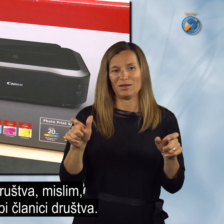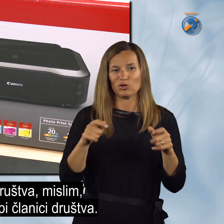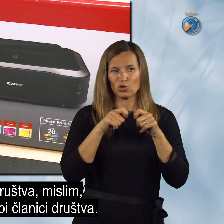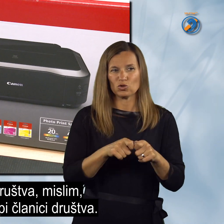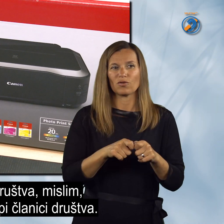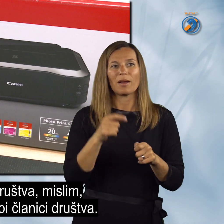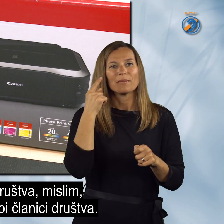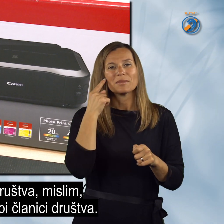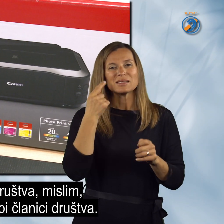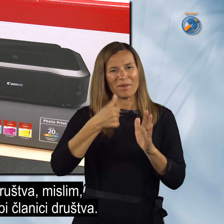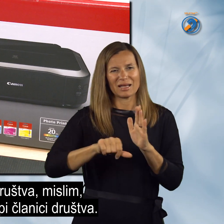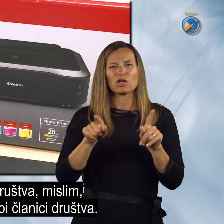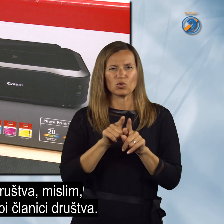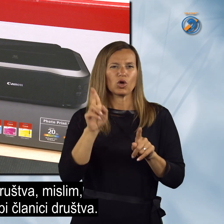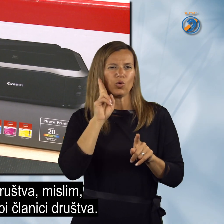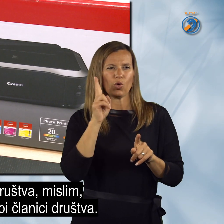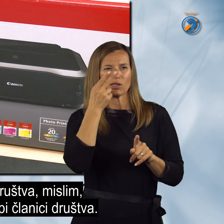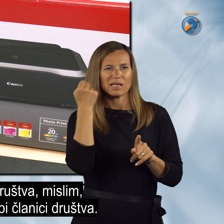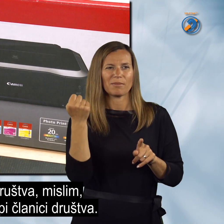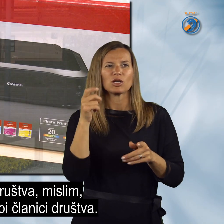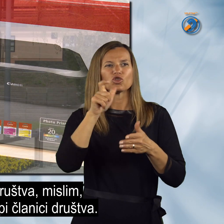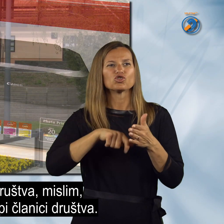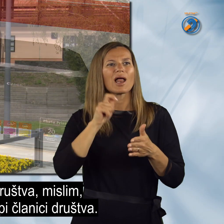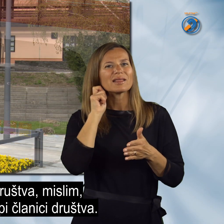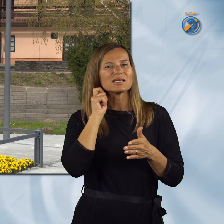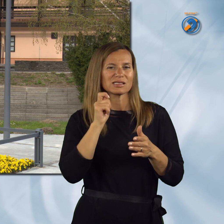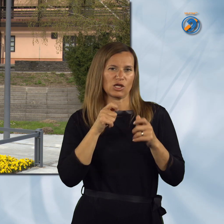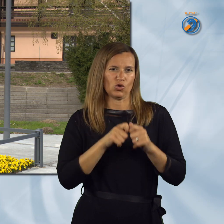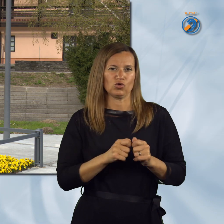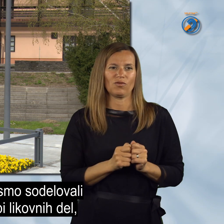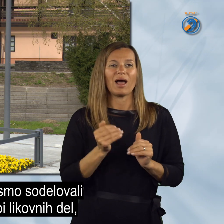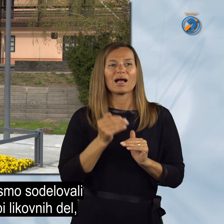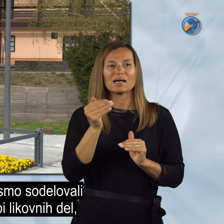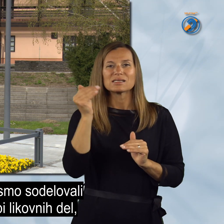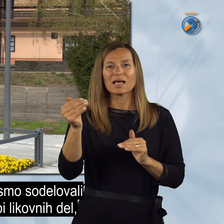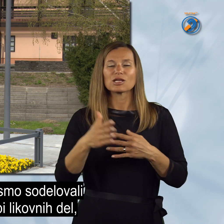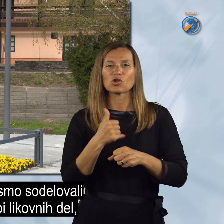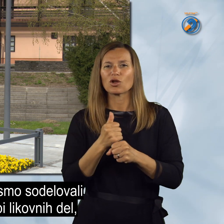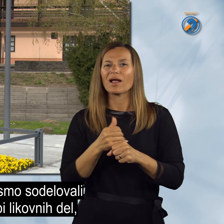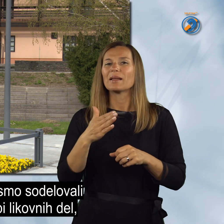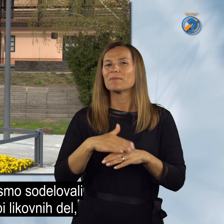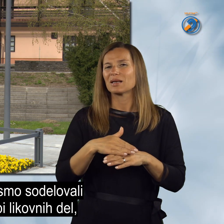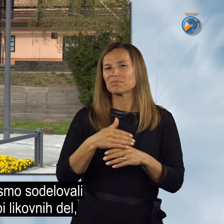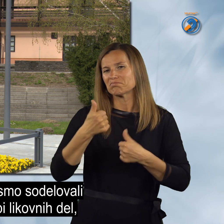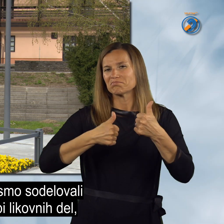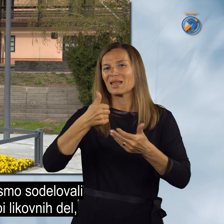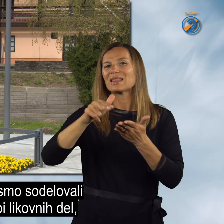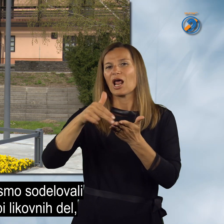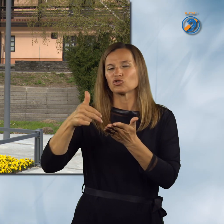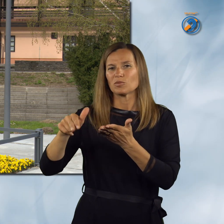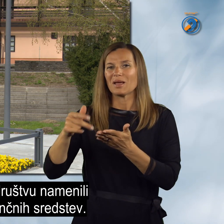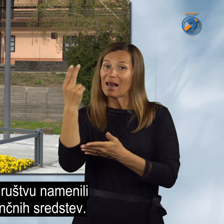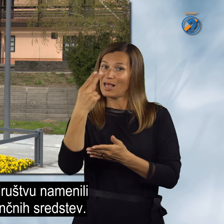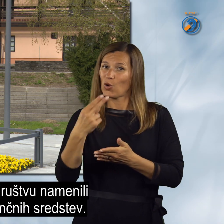samega društva, jaz mislim, da enkrat tudi gluhoslepi članici društva. Kasneje smo sodelovali pri dražbi likovnih